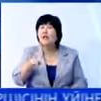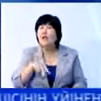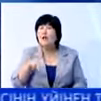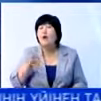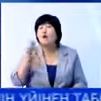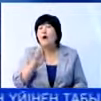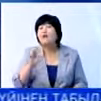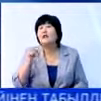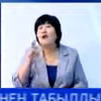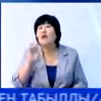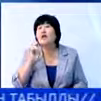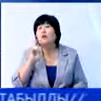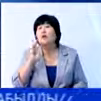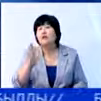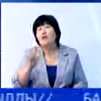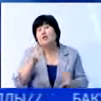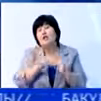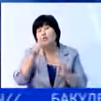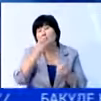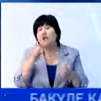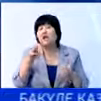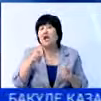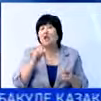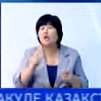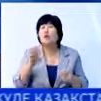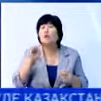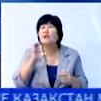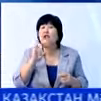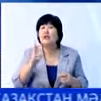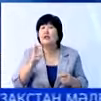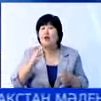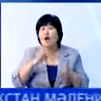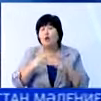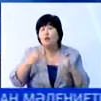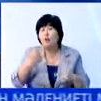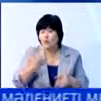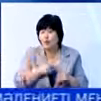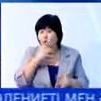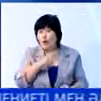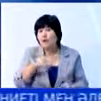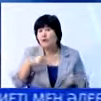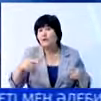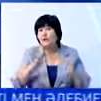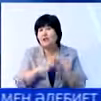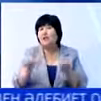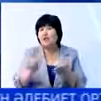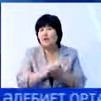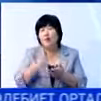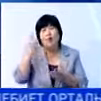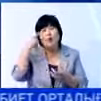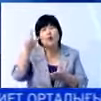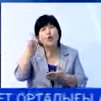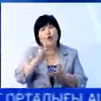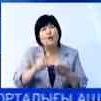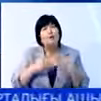Бақтыбай Айнабеков 70 жаста. Жаңа Қорған ауданы Бесарық ауылының перзенті осы уақытқа дейін бірнеше кітап шығарып, ойлы